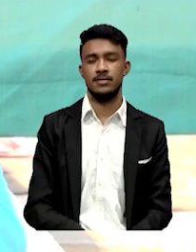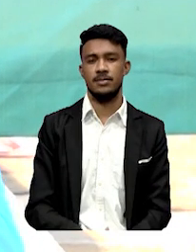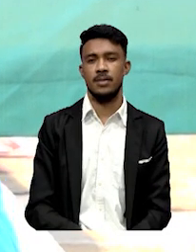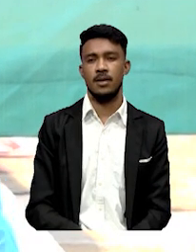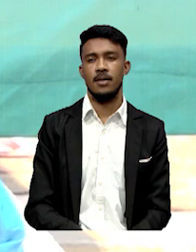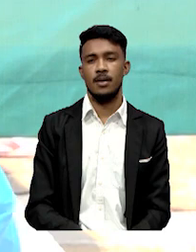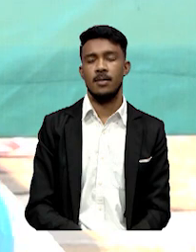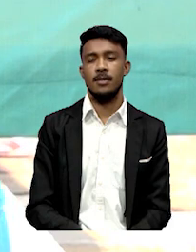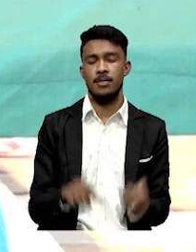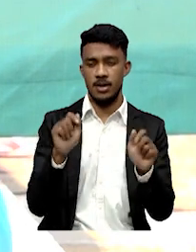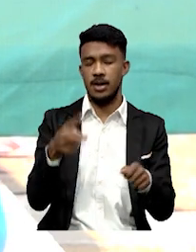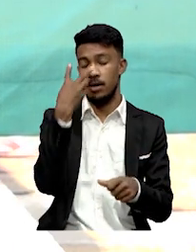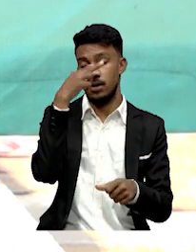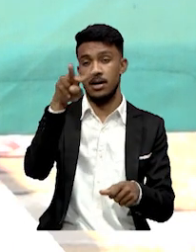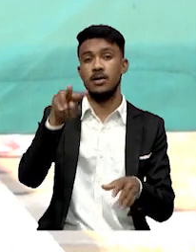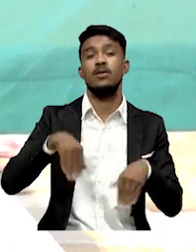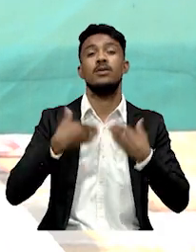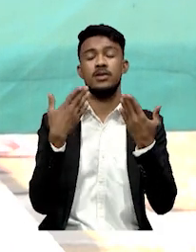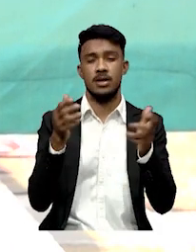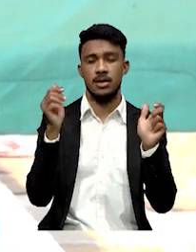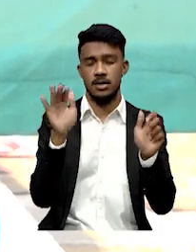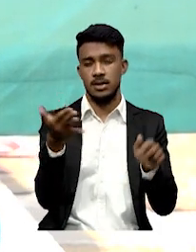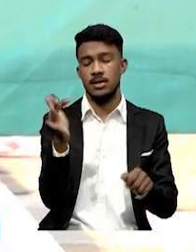fare un'insanzi di avere